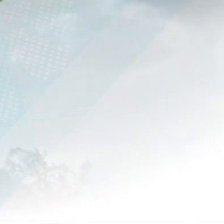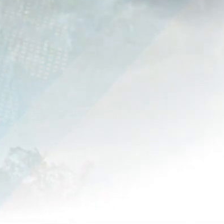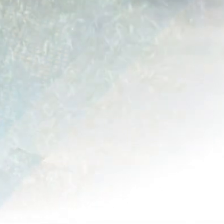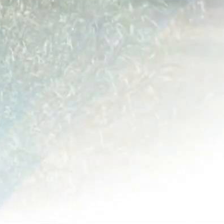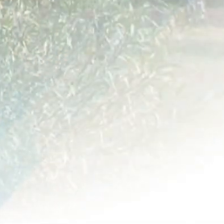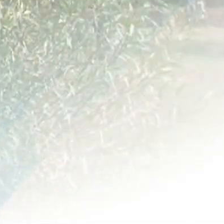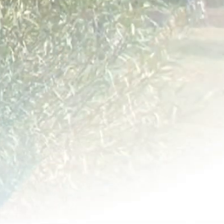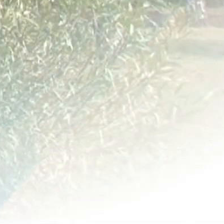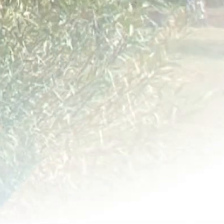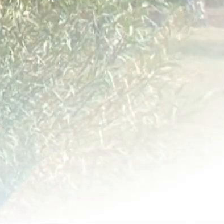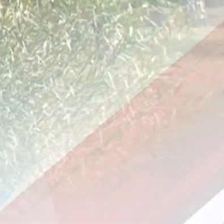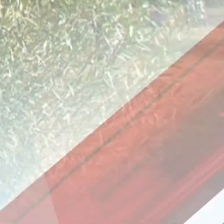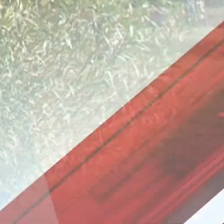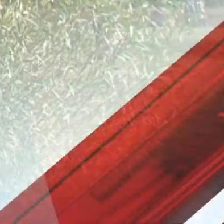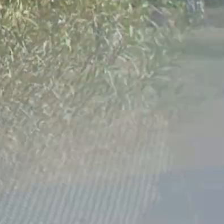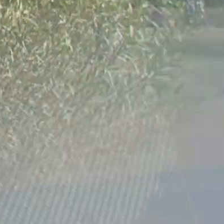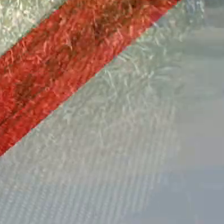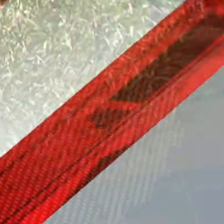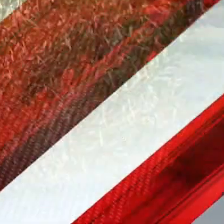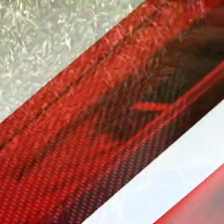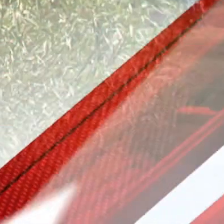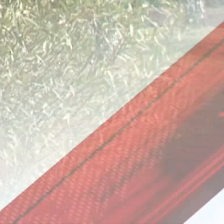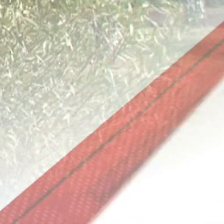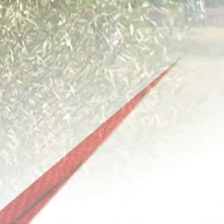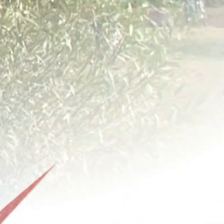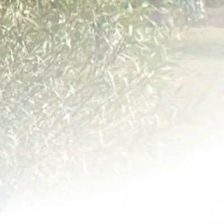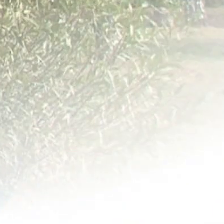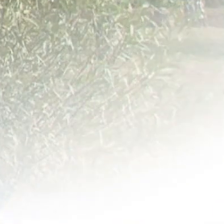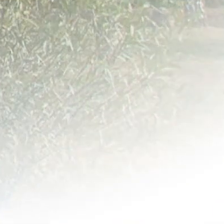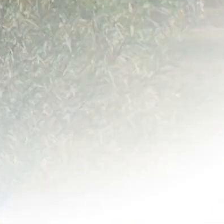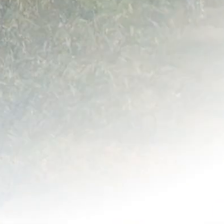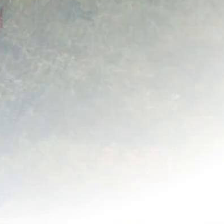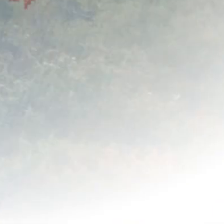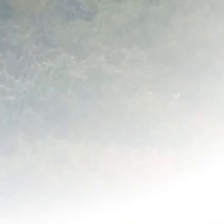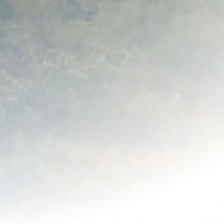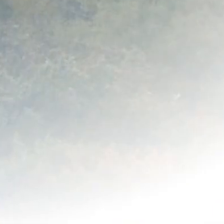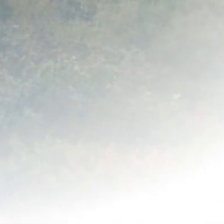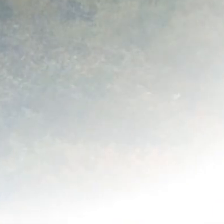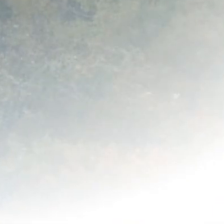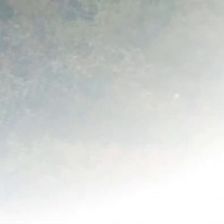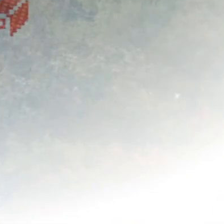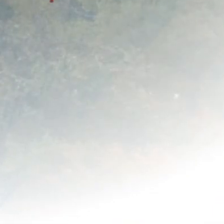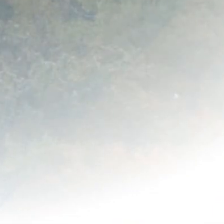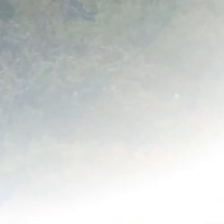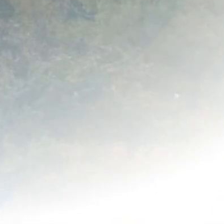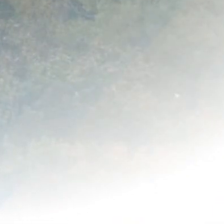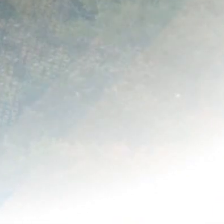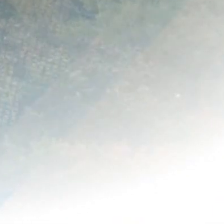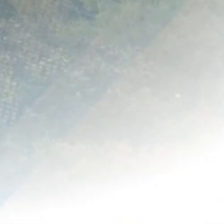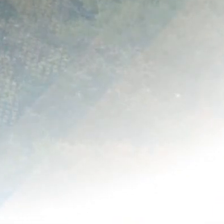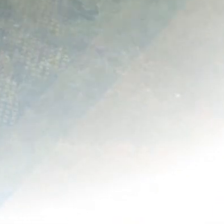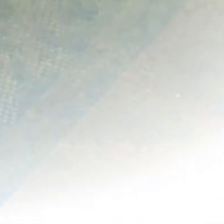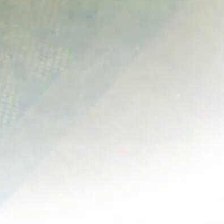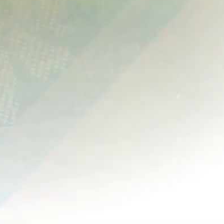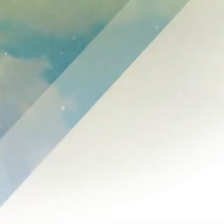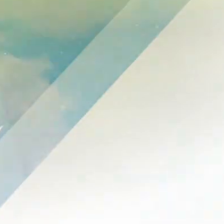19.42. Светлавы дзень у параунанни с пятницей поменьшится на 5 хвилин и складе 12 годин 46